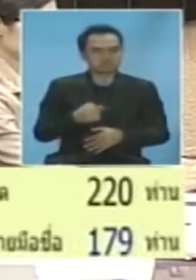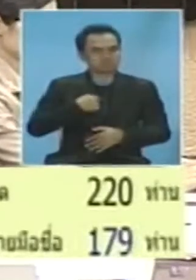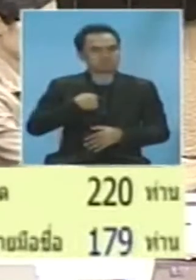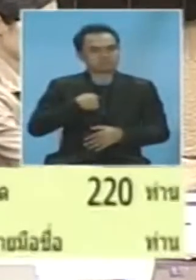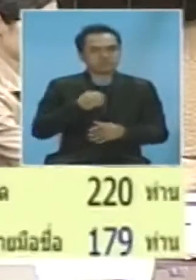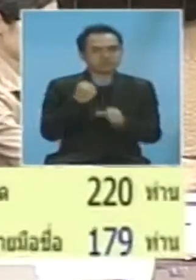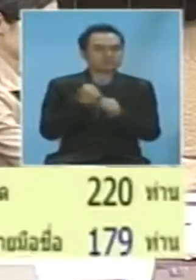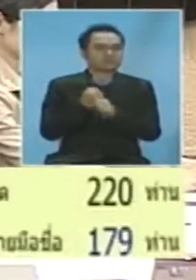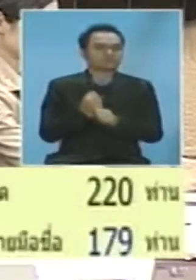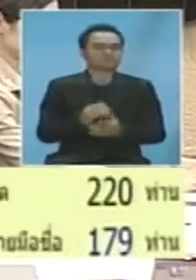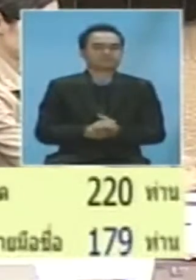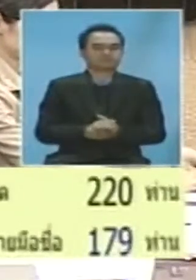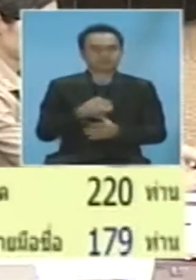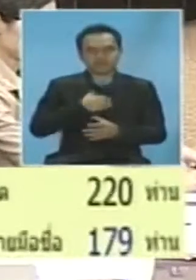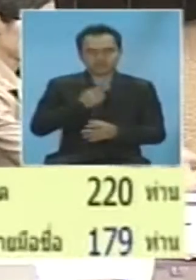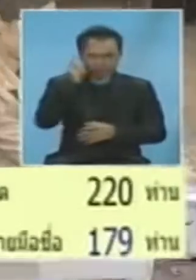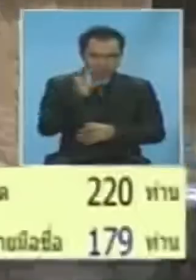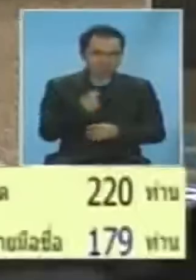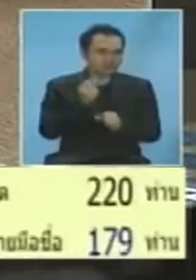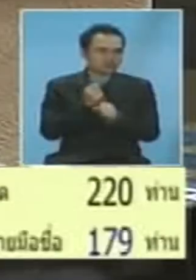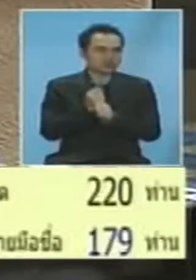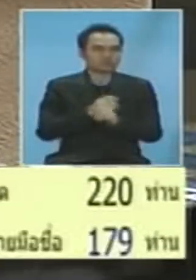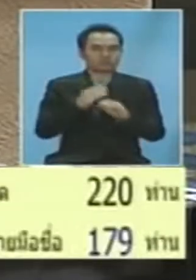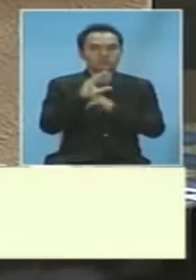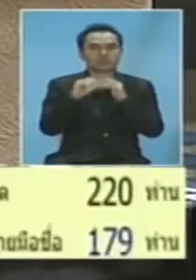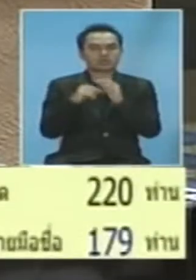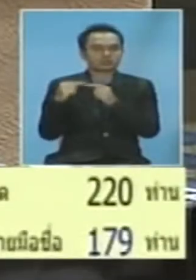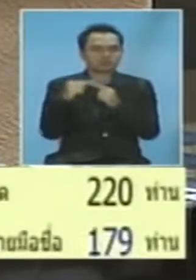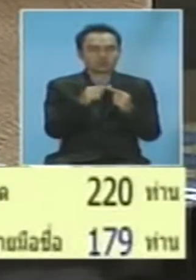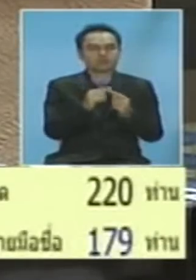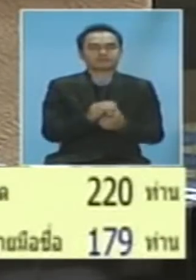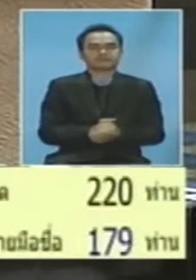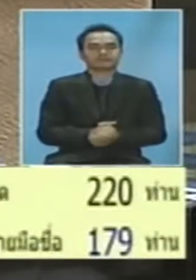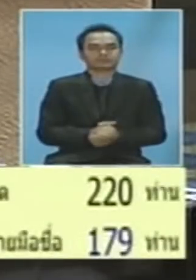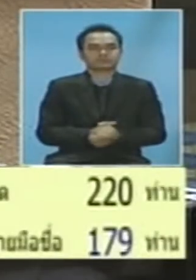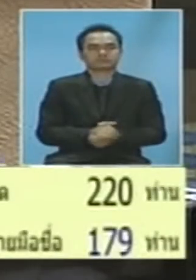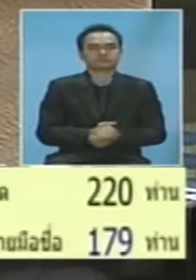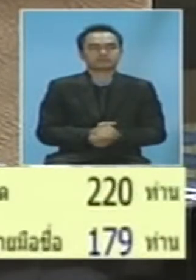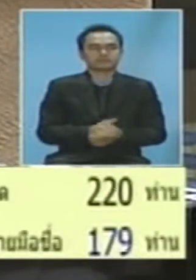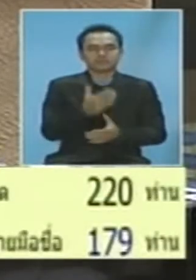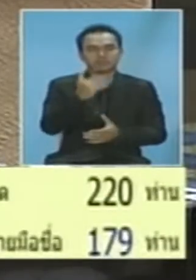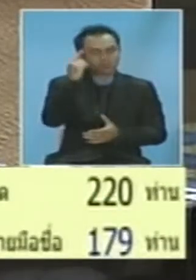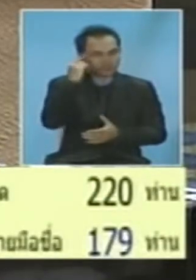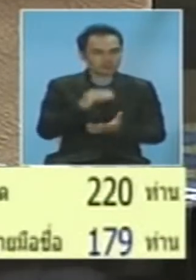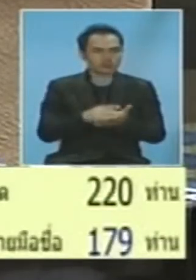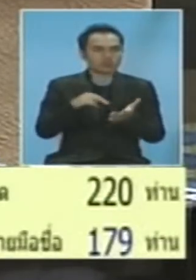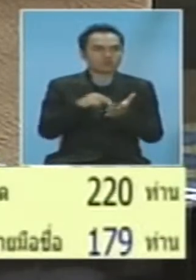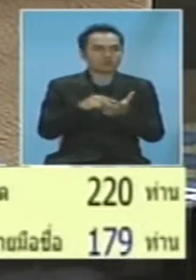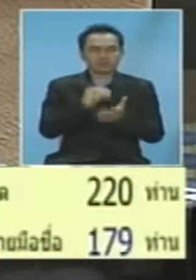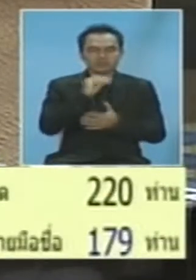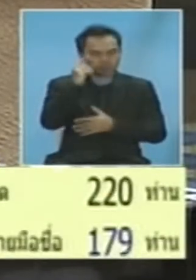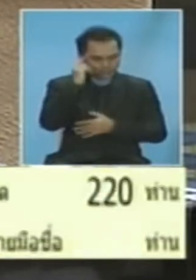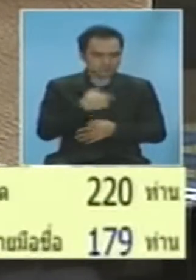ดว่าจะต้องทำต่อไปเหมือนกับการท่องบทจนขึ้